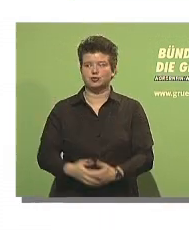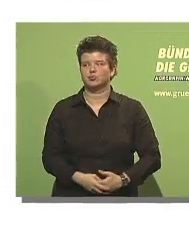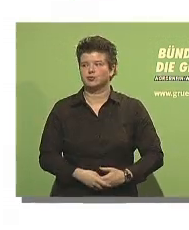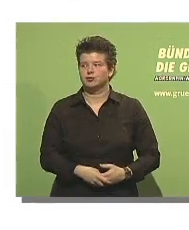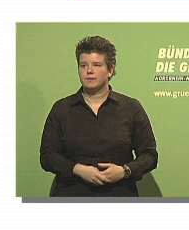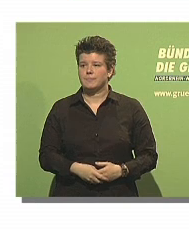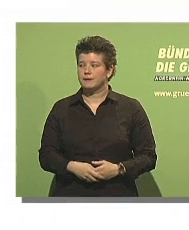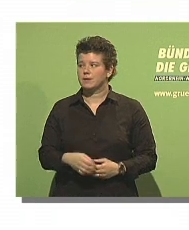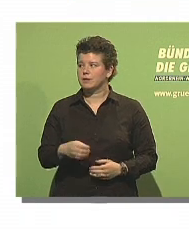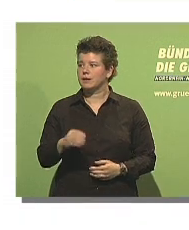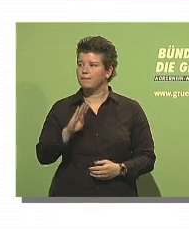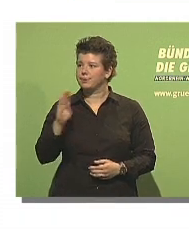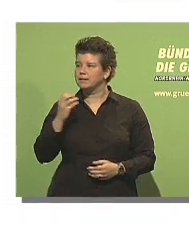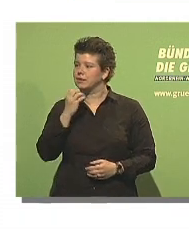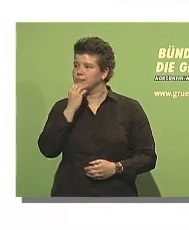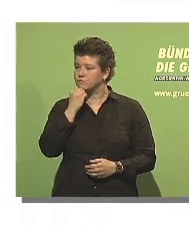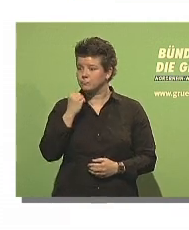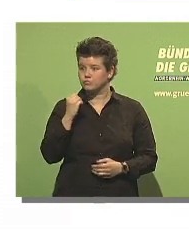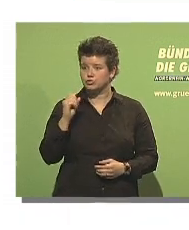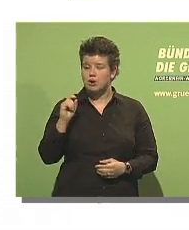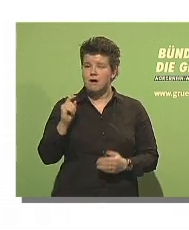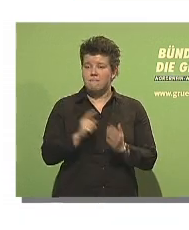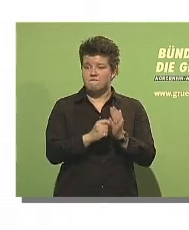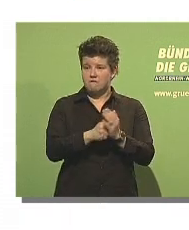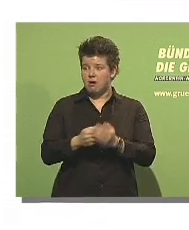nimmst du die Wahl an?